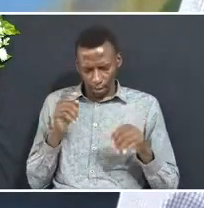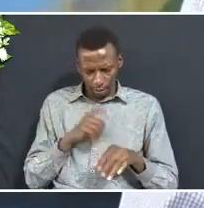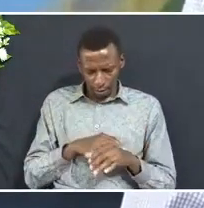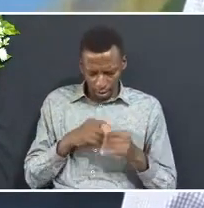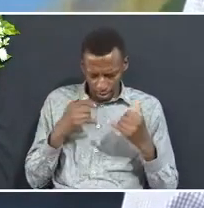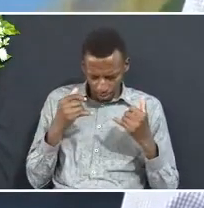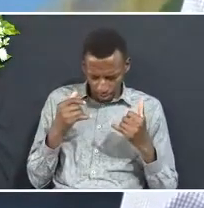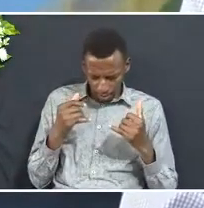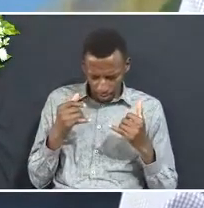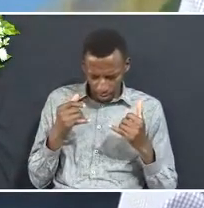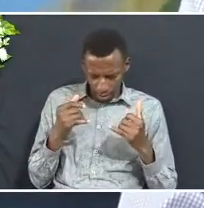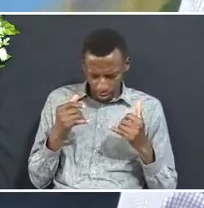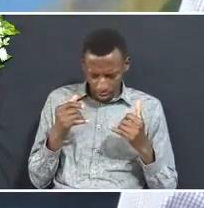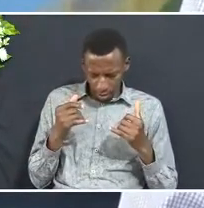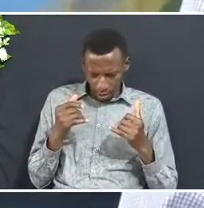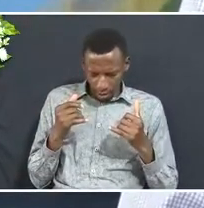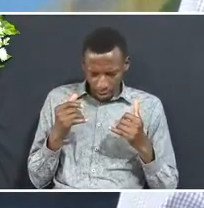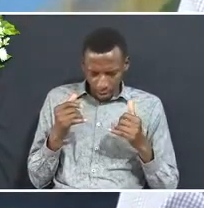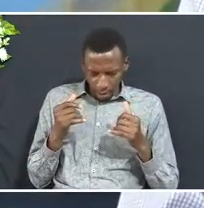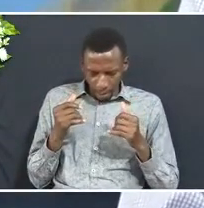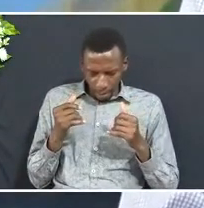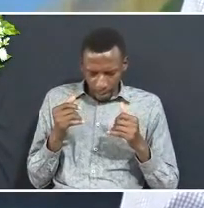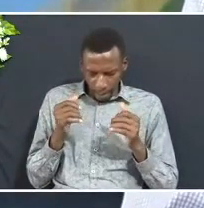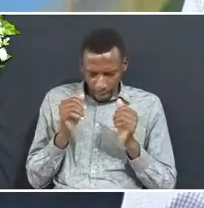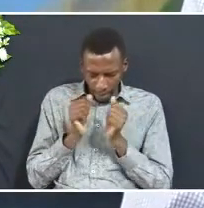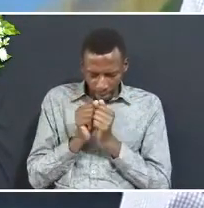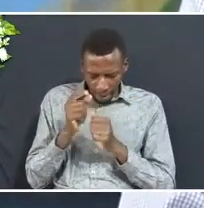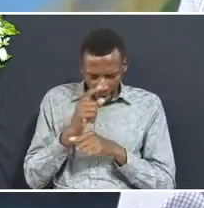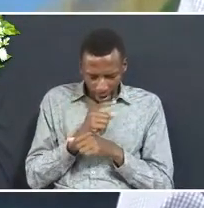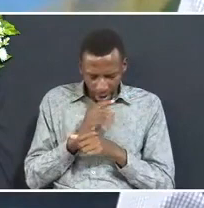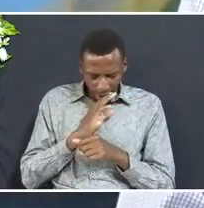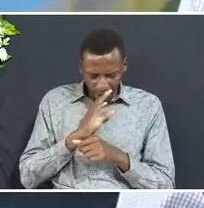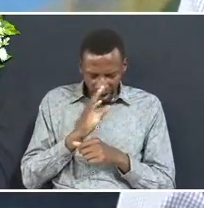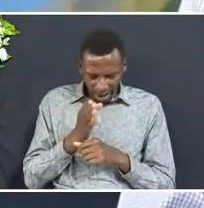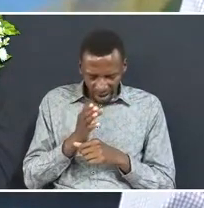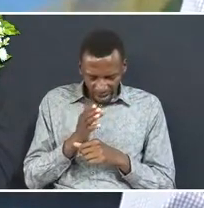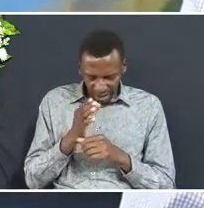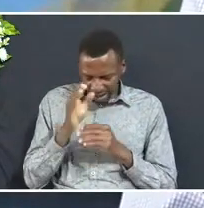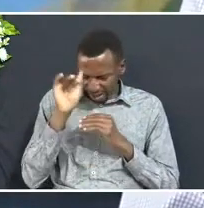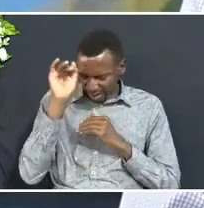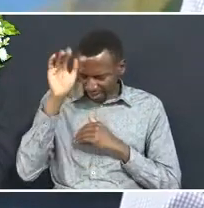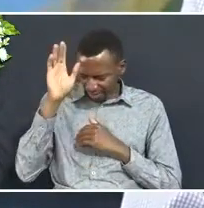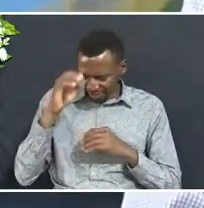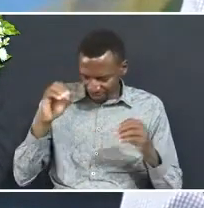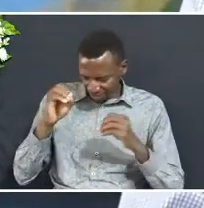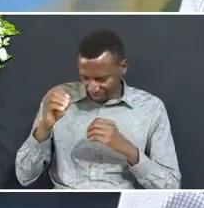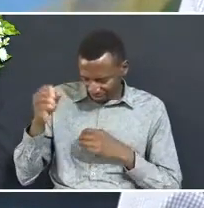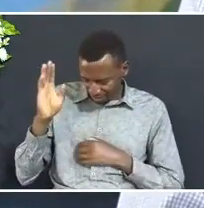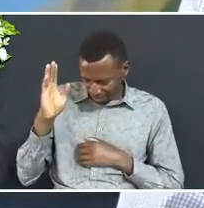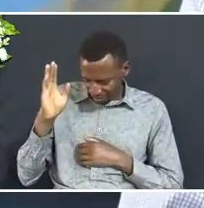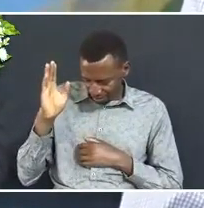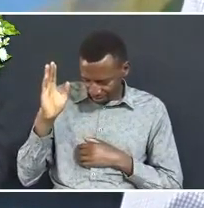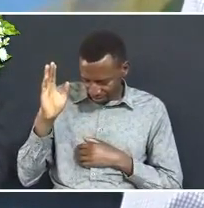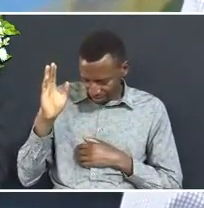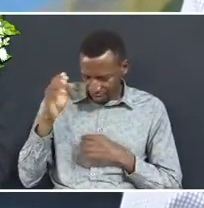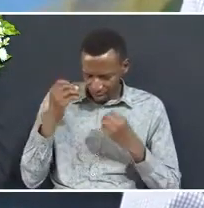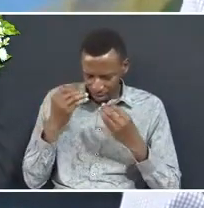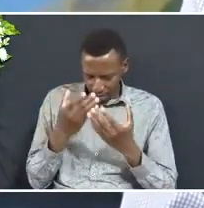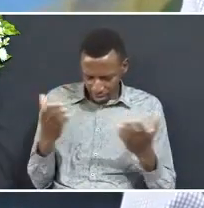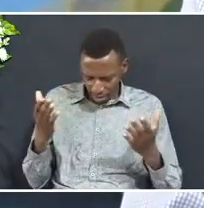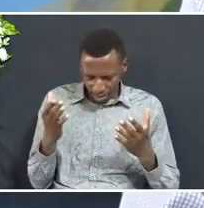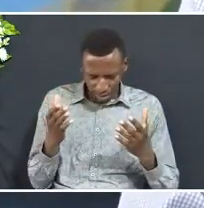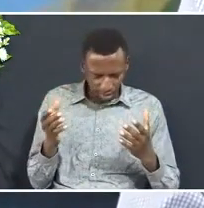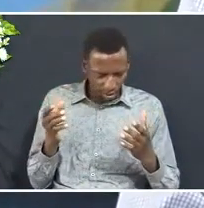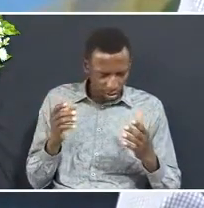siku za kurudi kwangu simeweza kukaripia. Tunaona ya kwamba Mwenyezi Mungu mengi yanatendeka chini ya jua.